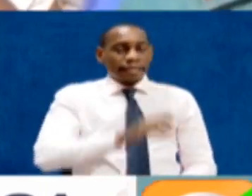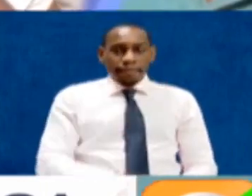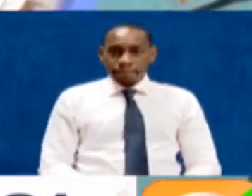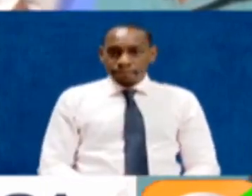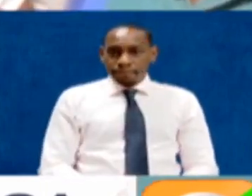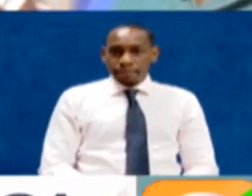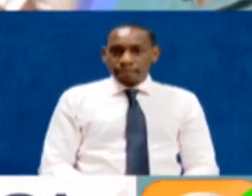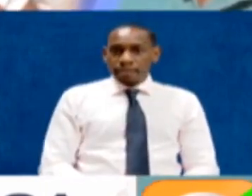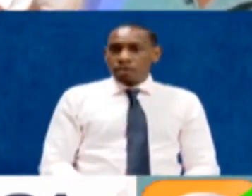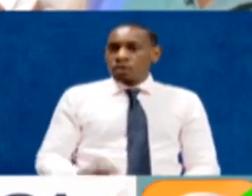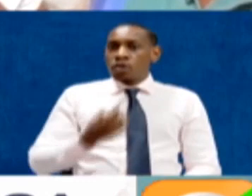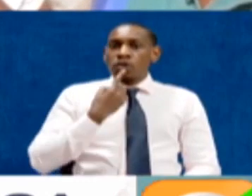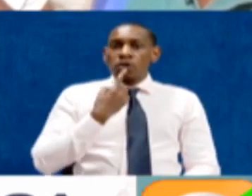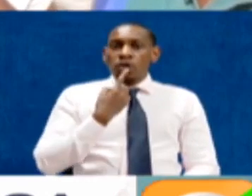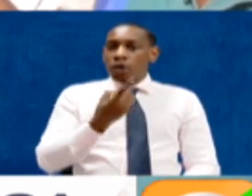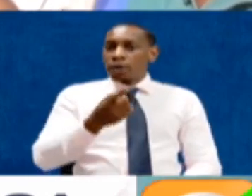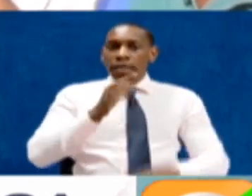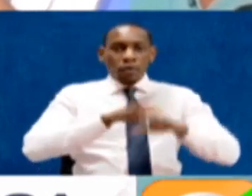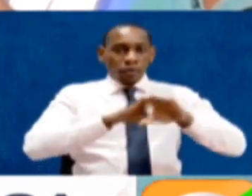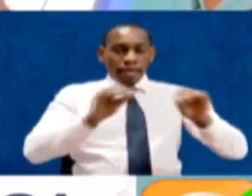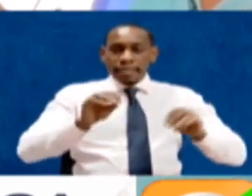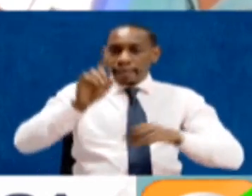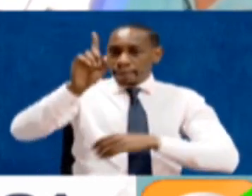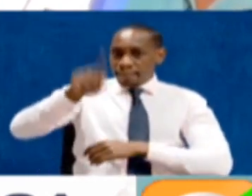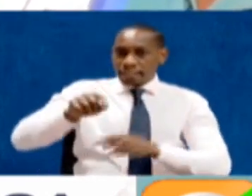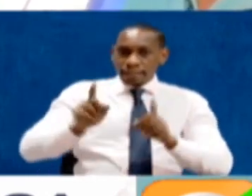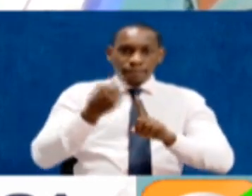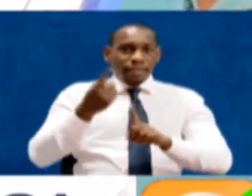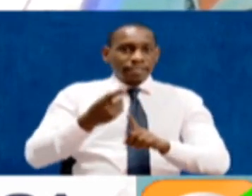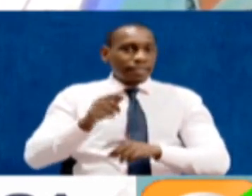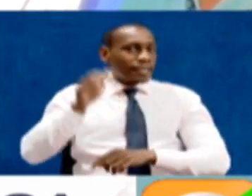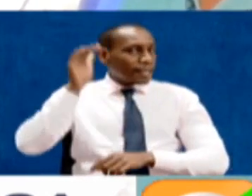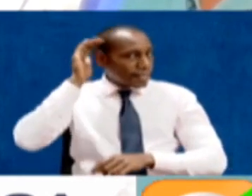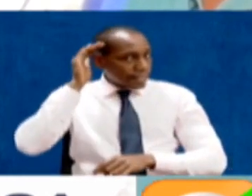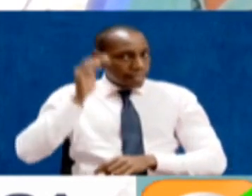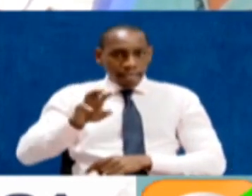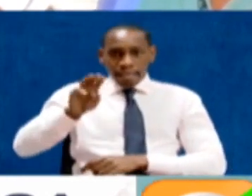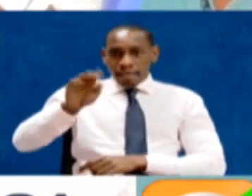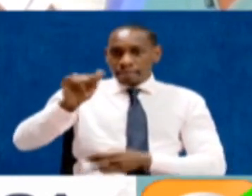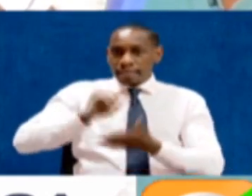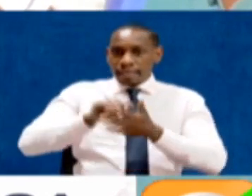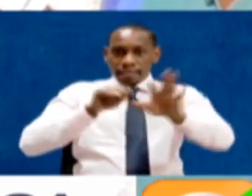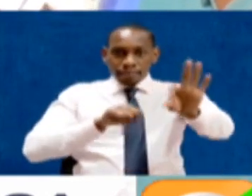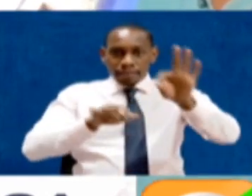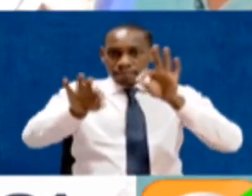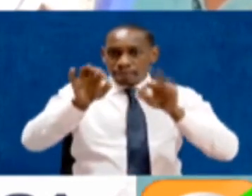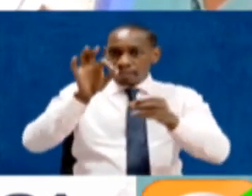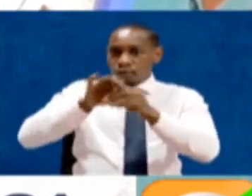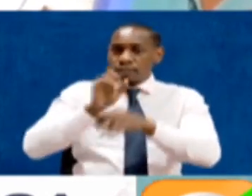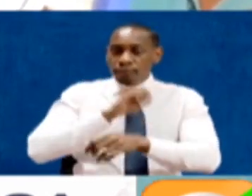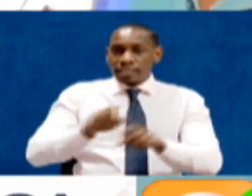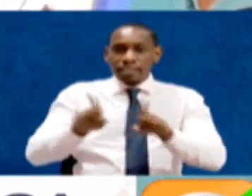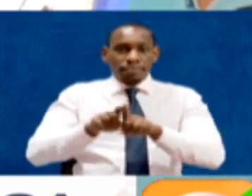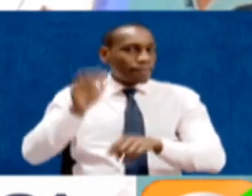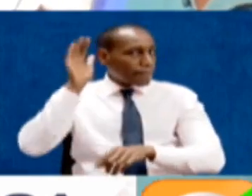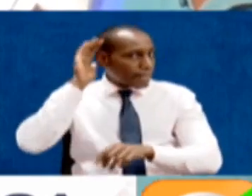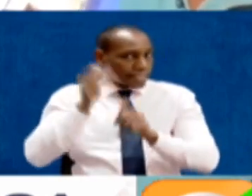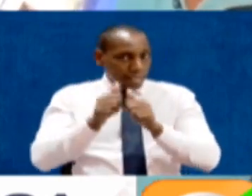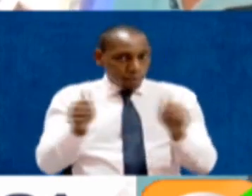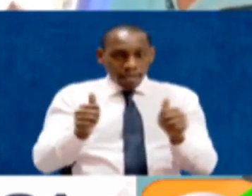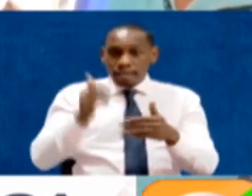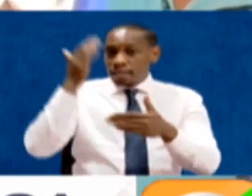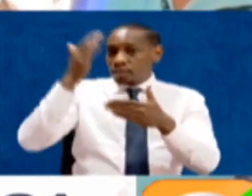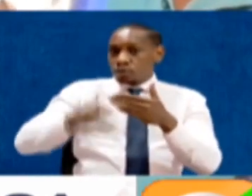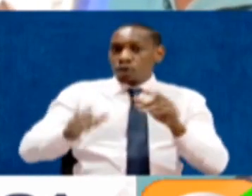Hiyo senate injatufanya vizuri. Razima kwanza wasikize wanjumbe tulichagua. Nisi tuliwachagua na wasikize vizuri.